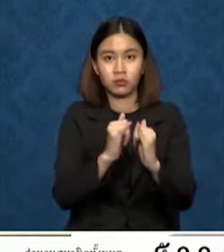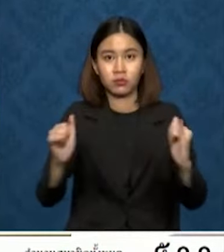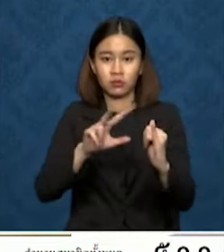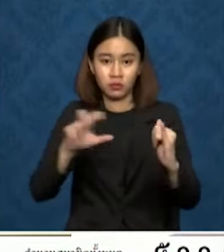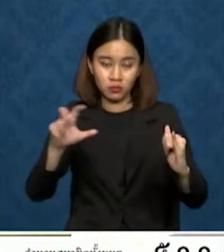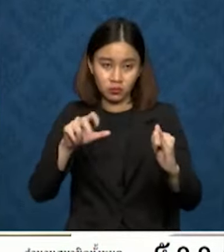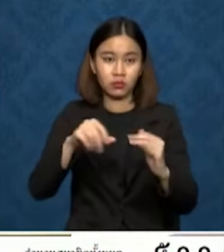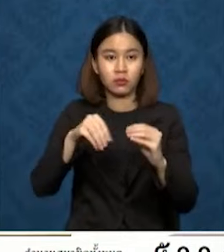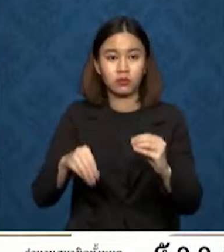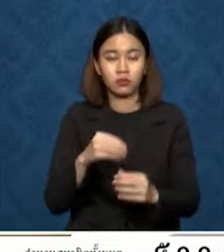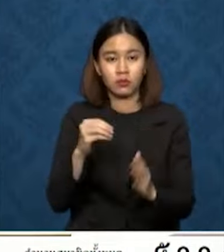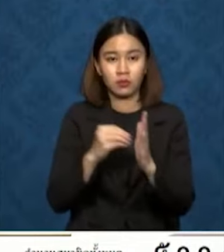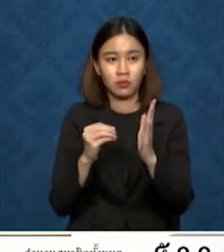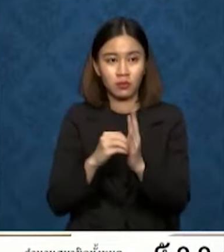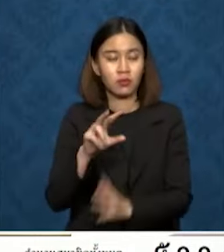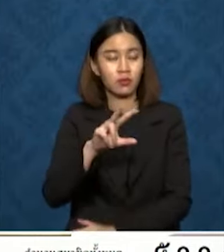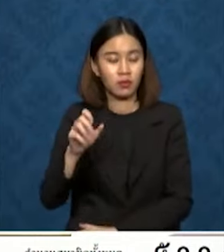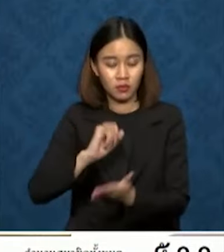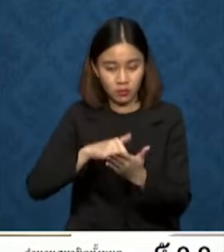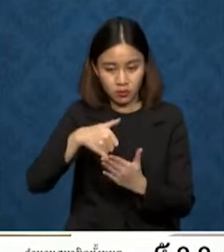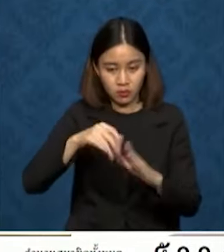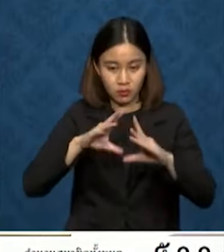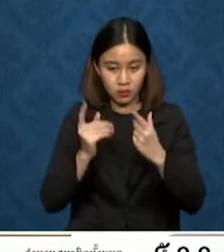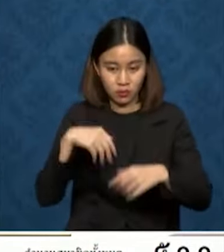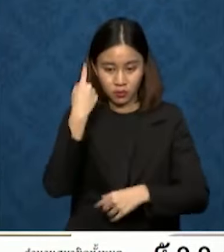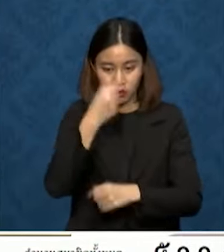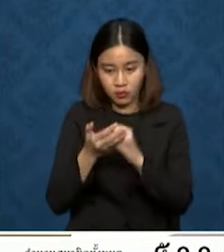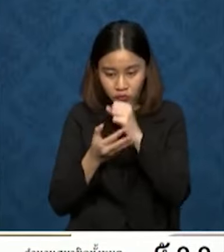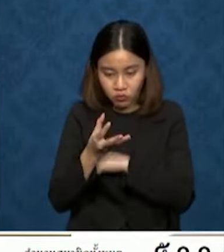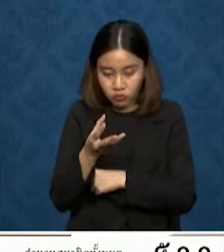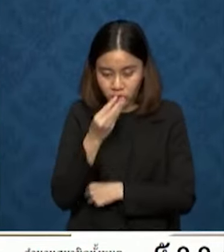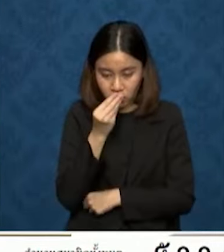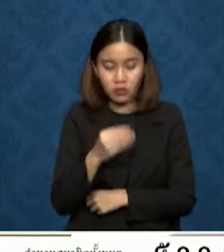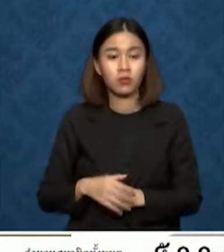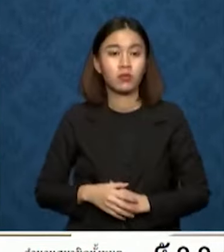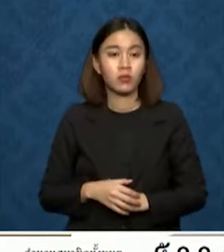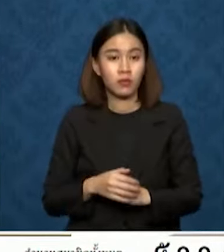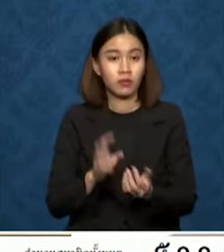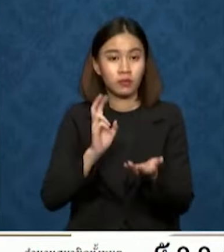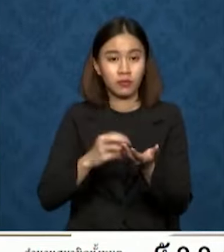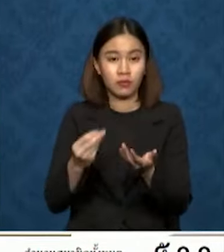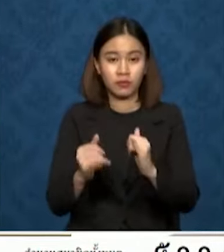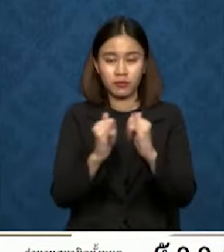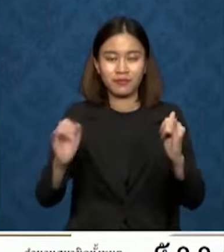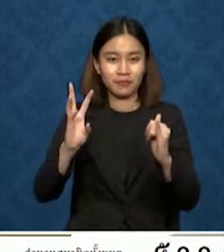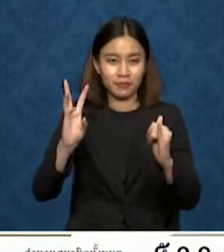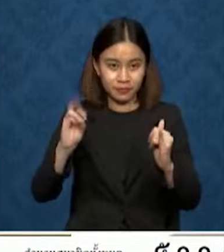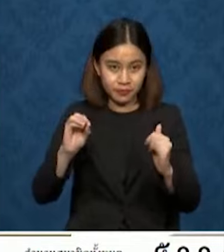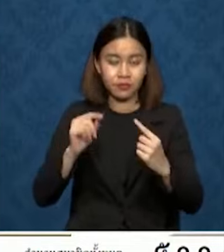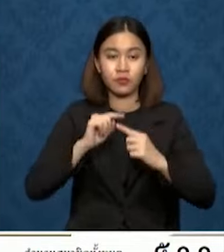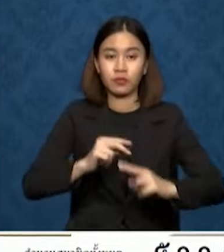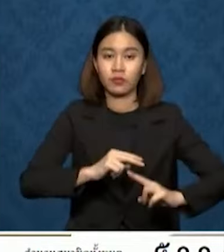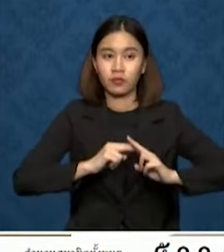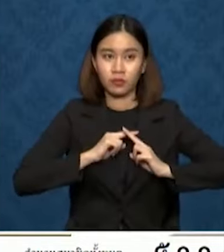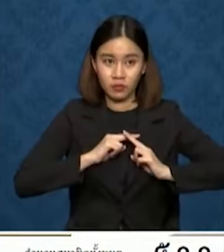สักดกอธม. ครับ 1 แห่ง เปสถานฟ้นฟูสมัภาฤุติยา เสีบติดบานพิชิตใจ รองรอ 60 เตีงสักภาคอีก